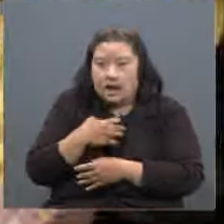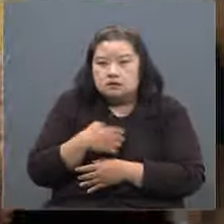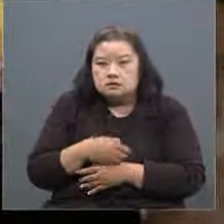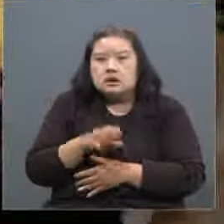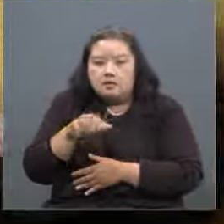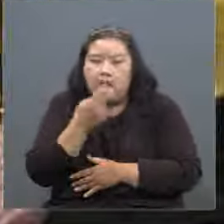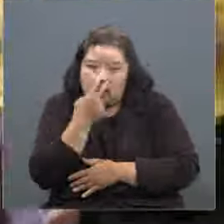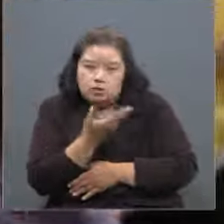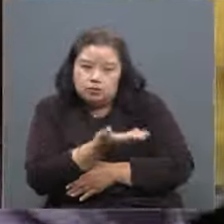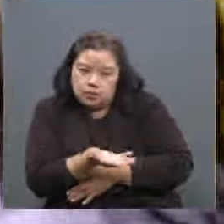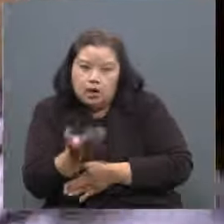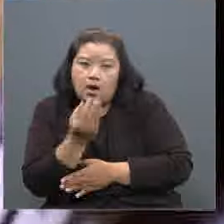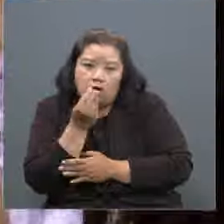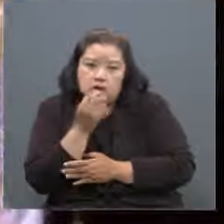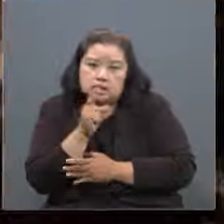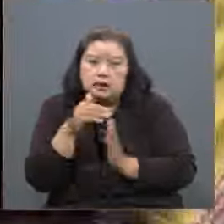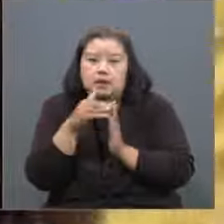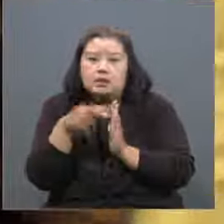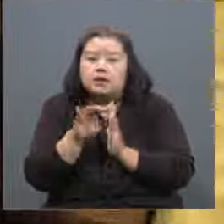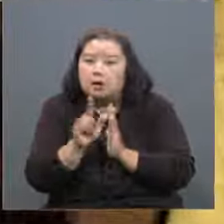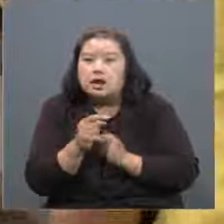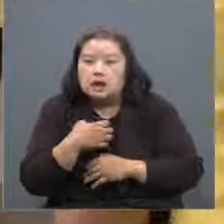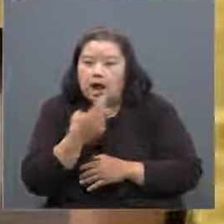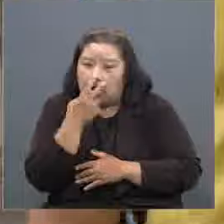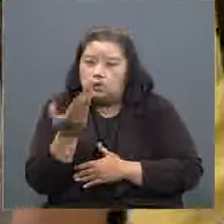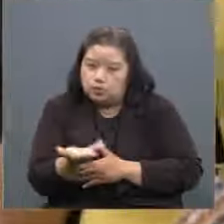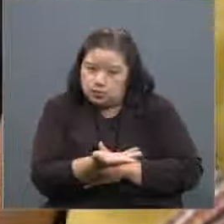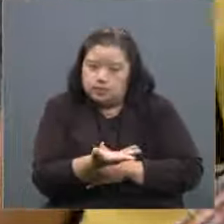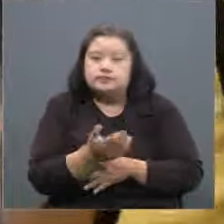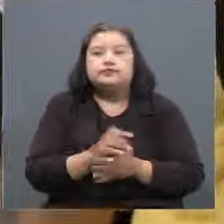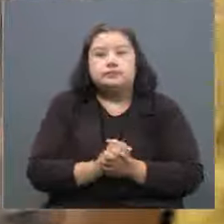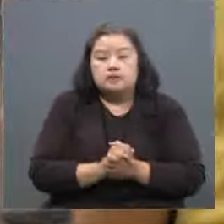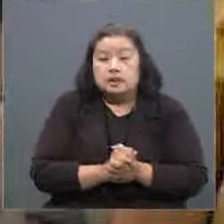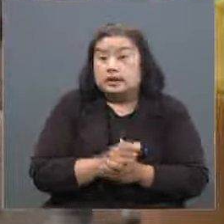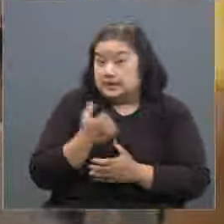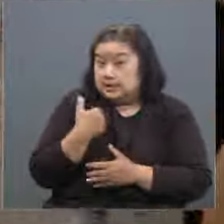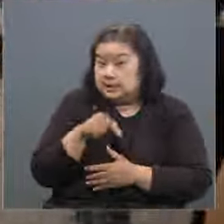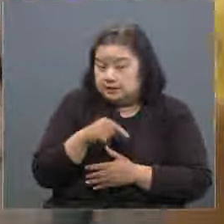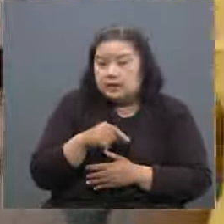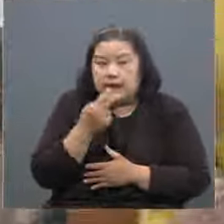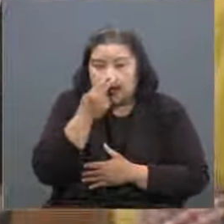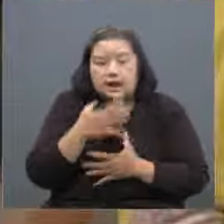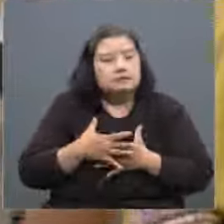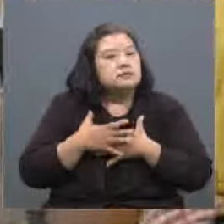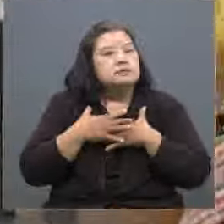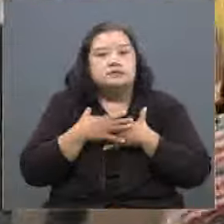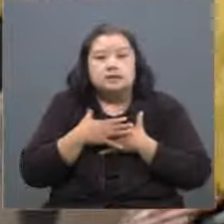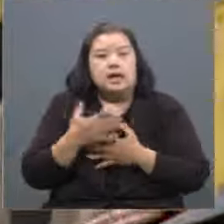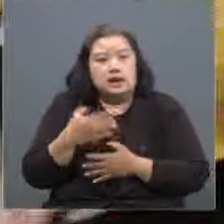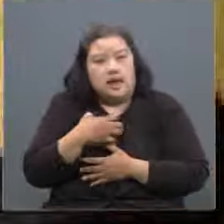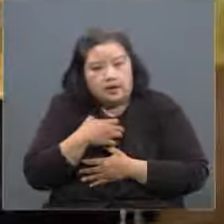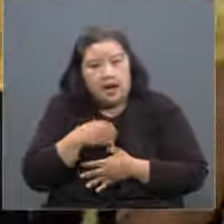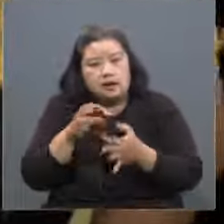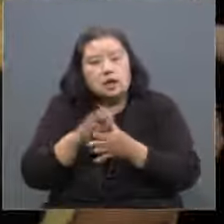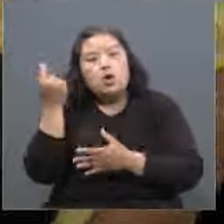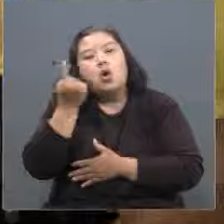นำเสนอซอฟต์พาวเวอร์ด้านอาหารของพะเยานะคะเพราะว่านี่คืออีกหนึ่งเสน่ห์ที่จะส่งเสริมให้การท่องเ